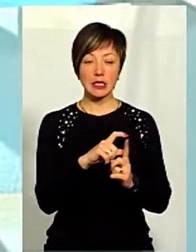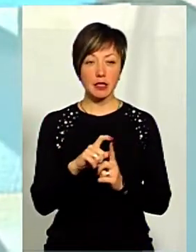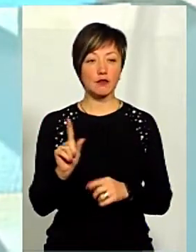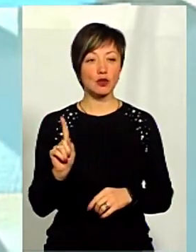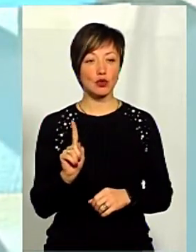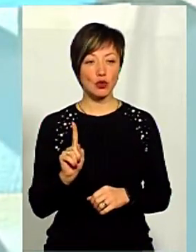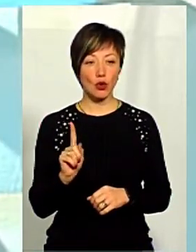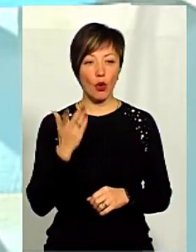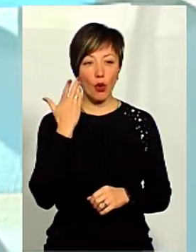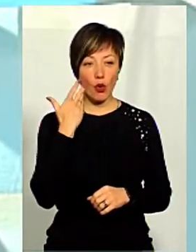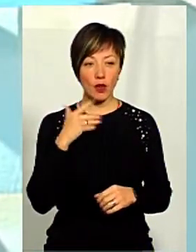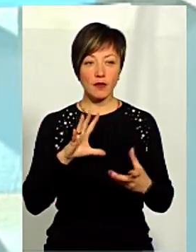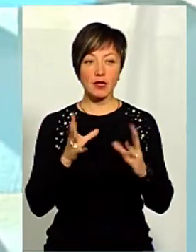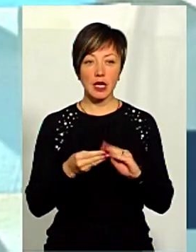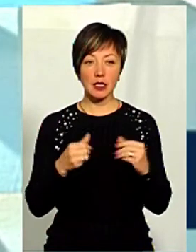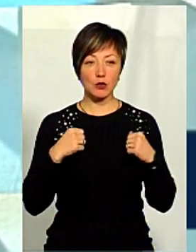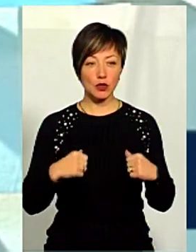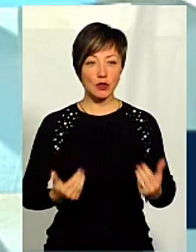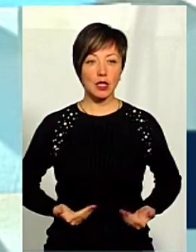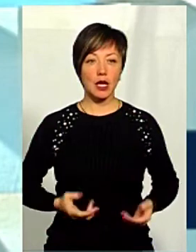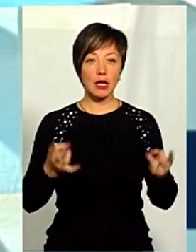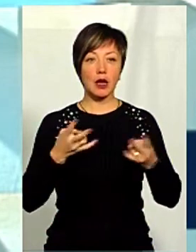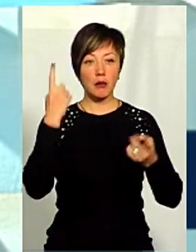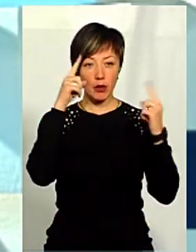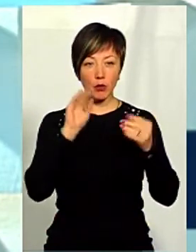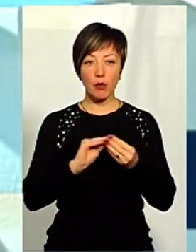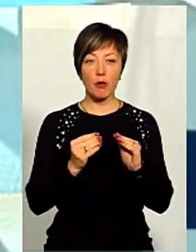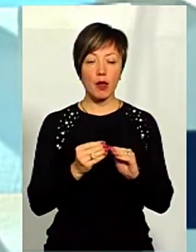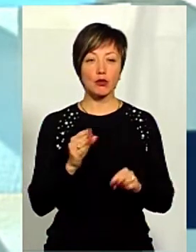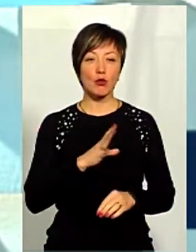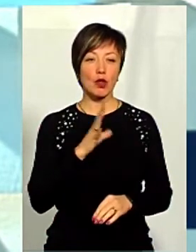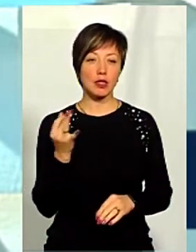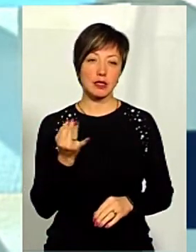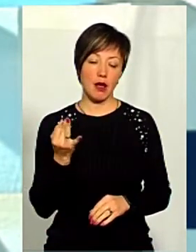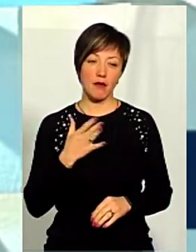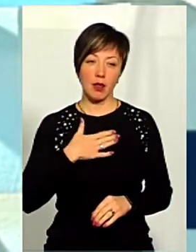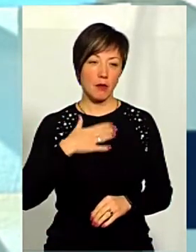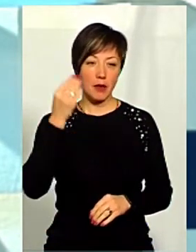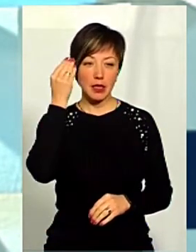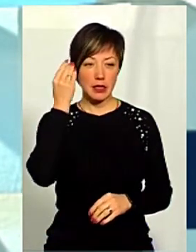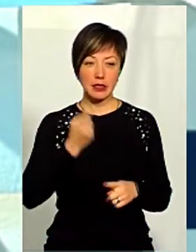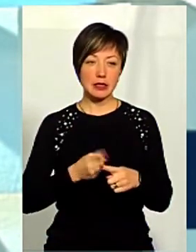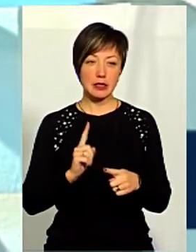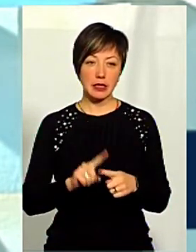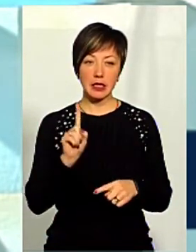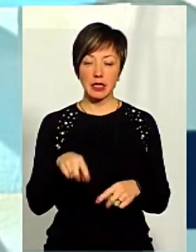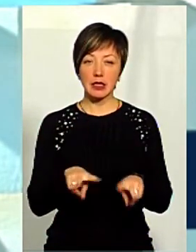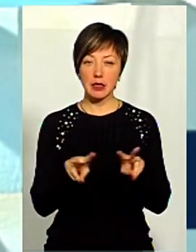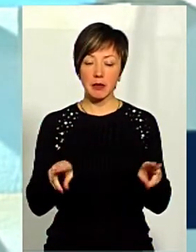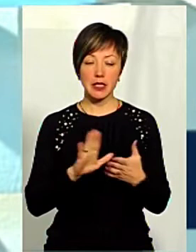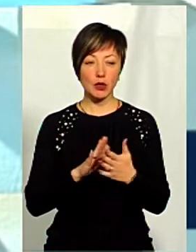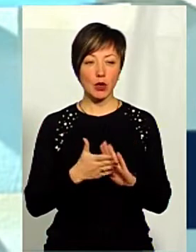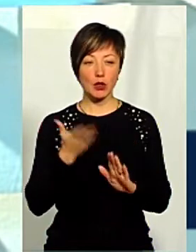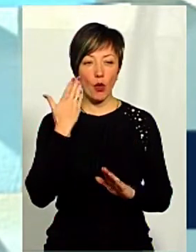що коли взагалі все спокійно в житті, то треба придумати якусь проблему, щоб було цікаво. Як на мене, це та сама ситуація,